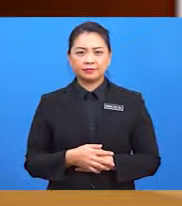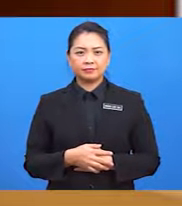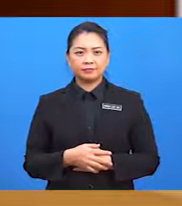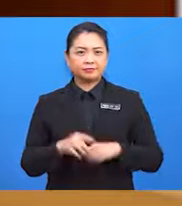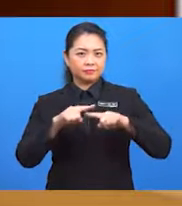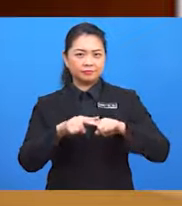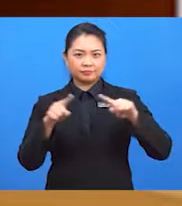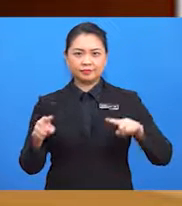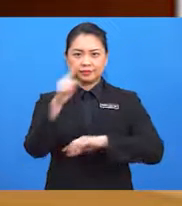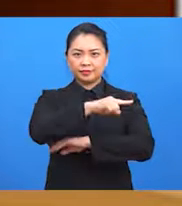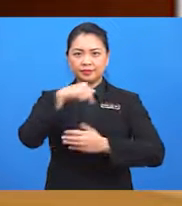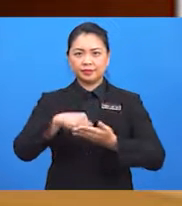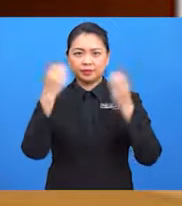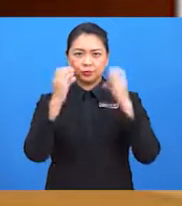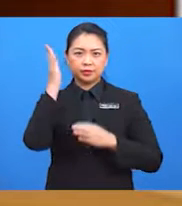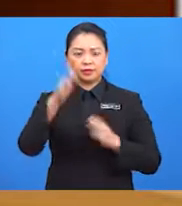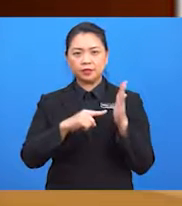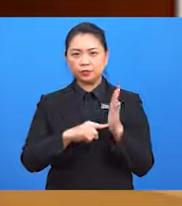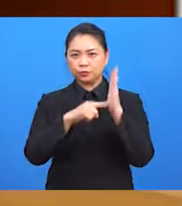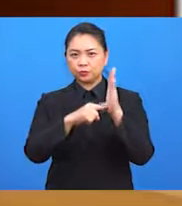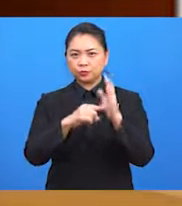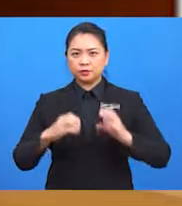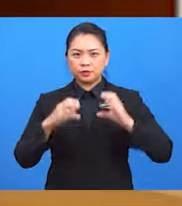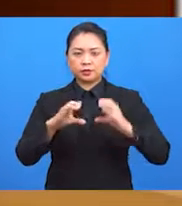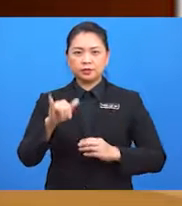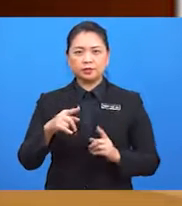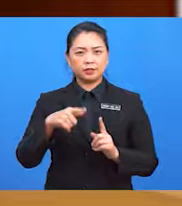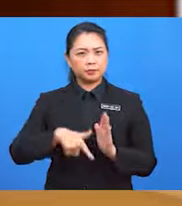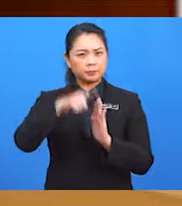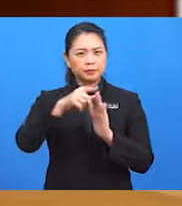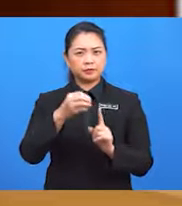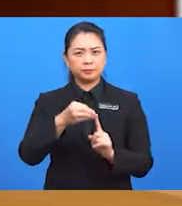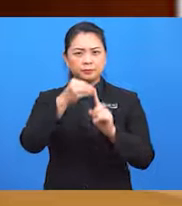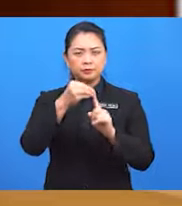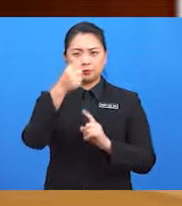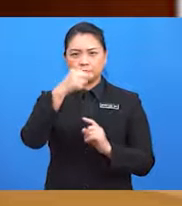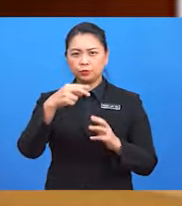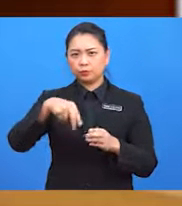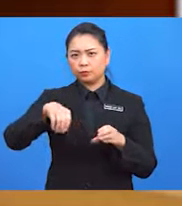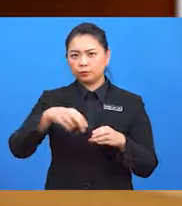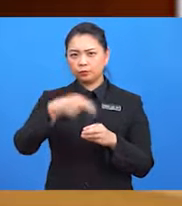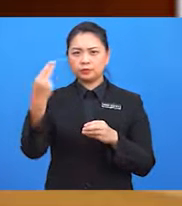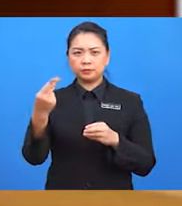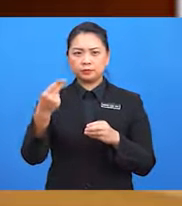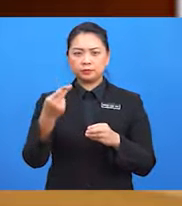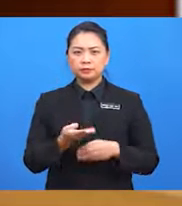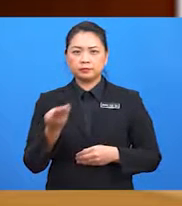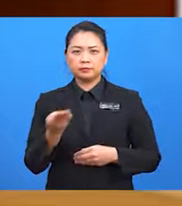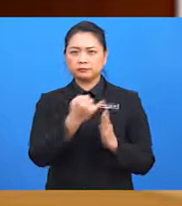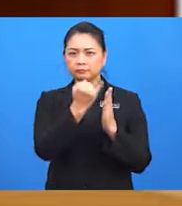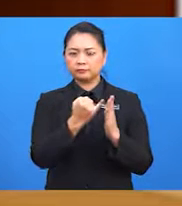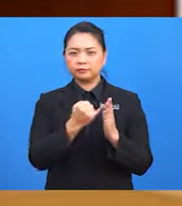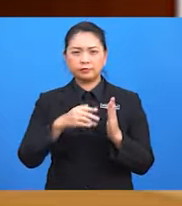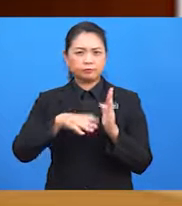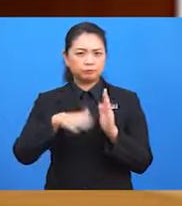Namun, hari ini saya akan menunjukkan cara yang lebih unik dalam menghasilkan karya kreatif penuh imajinasi